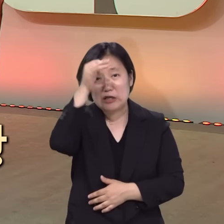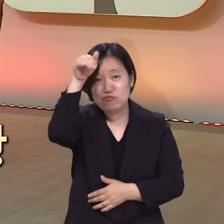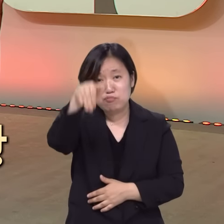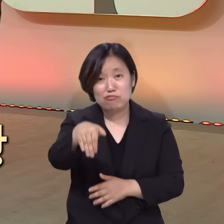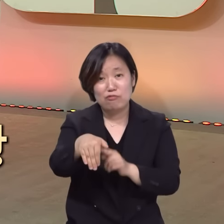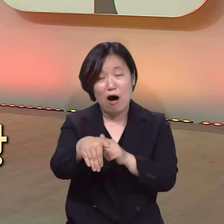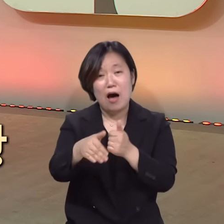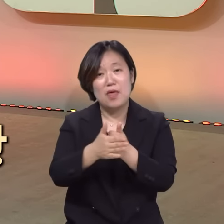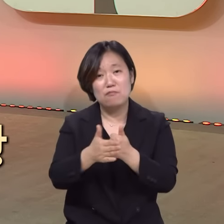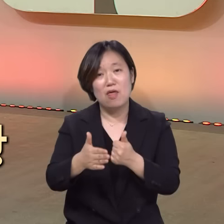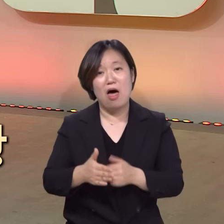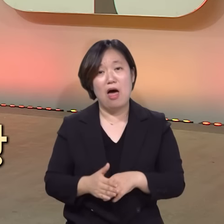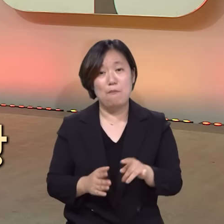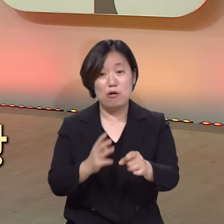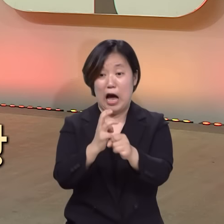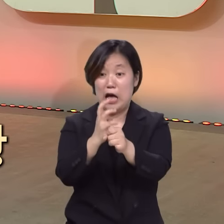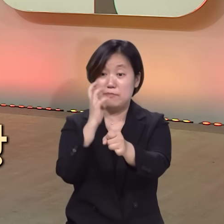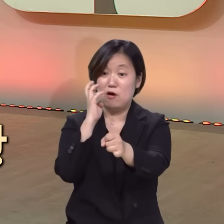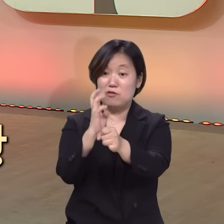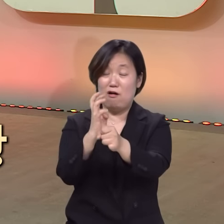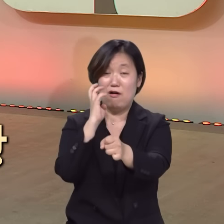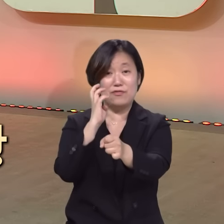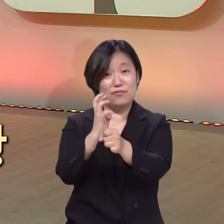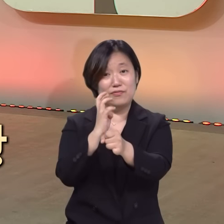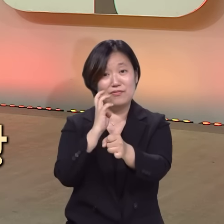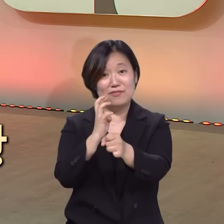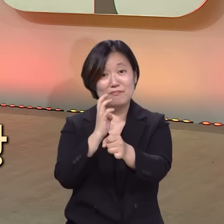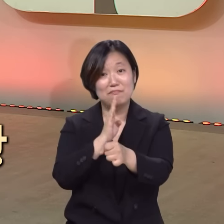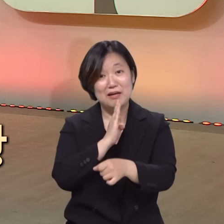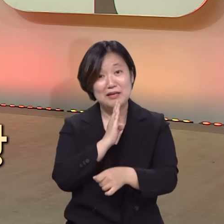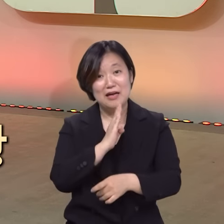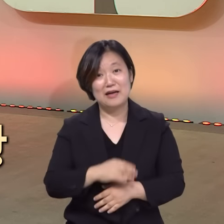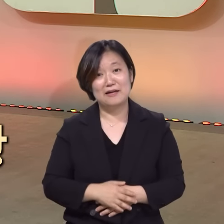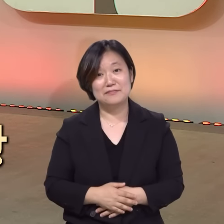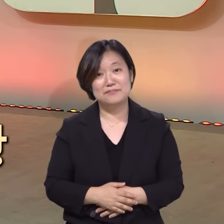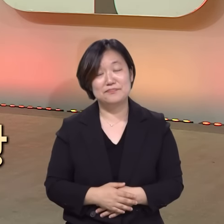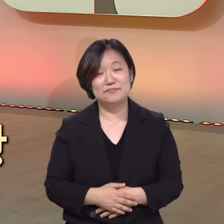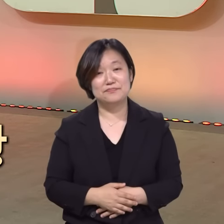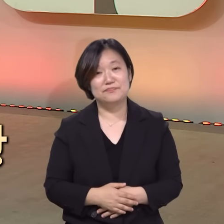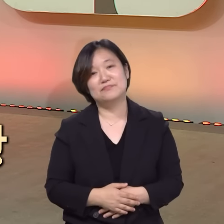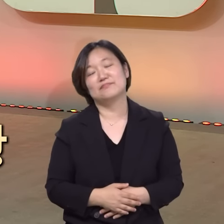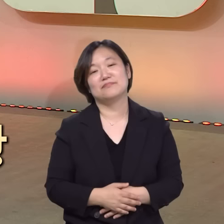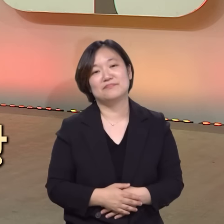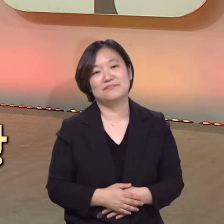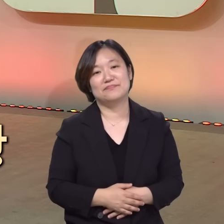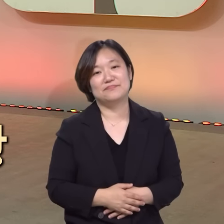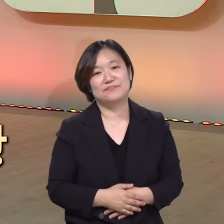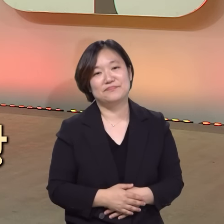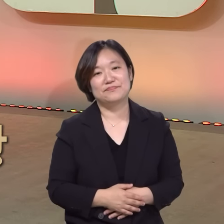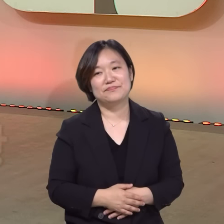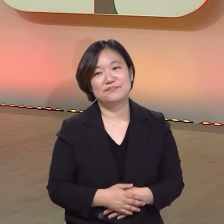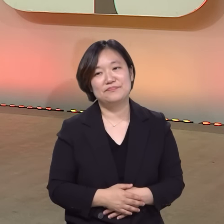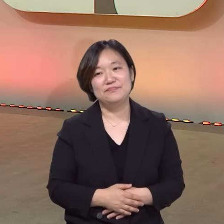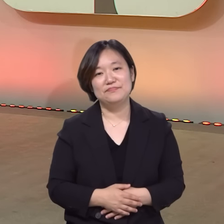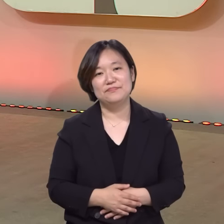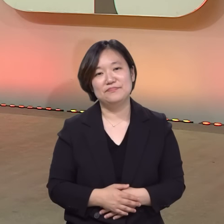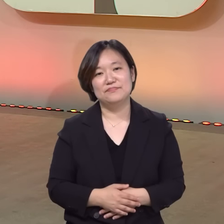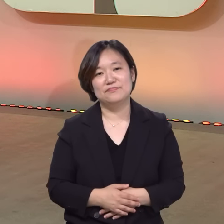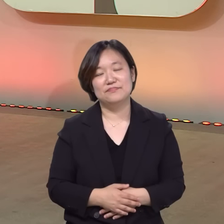되면 거의 40년 전이죠 40년 전이네 와 40년 전이네 강산이네 번이 바뀌던